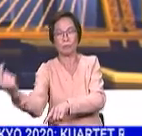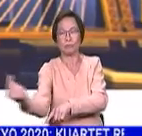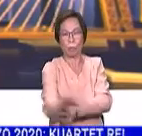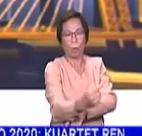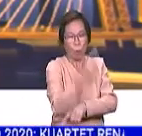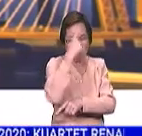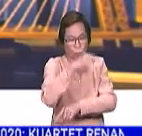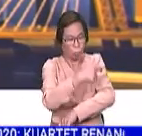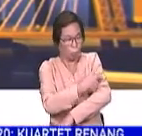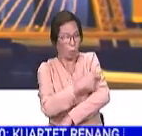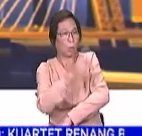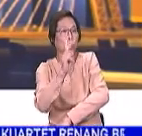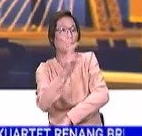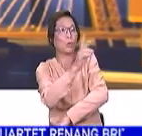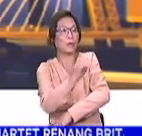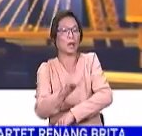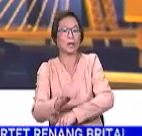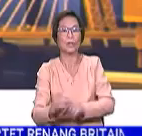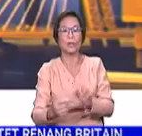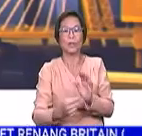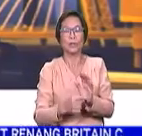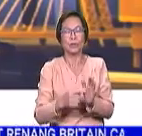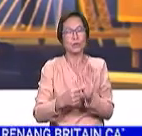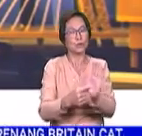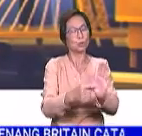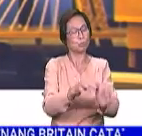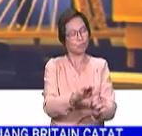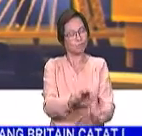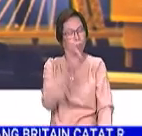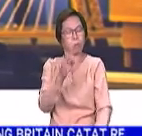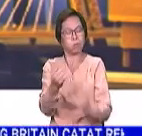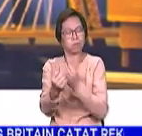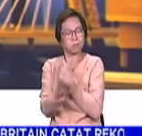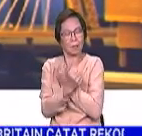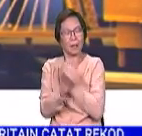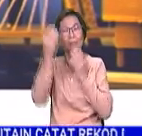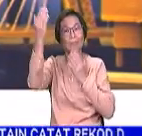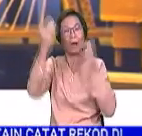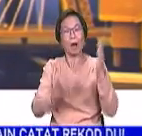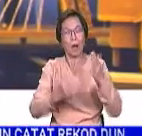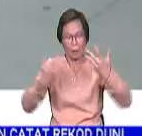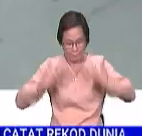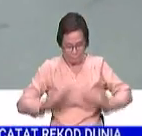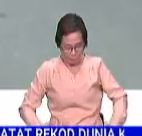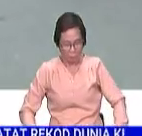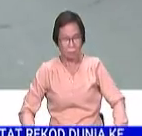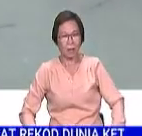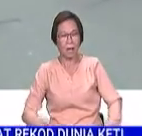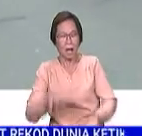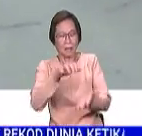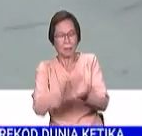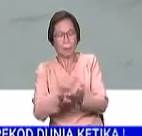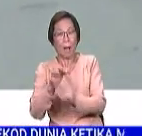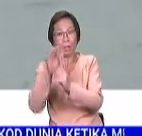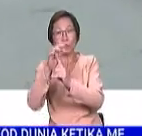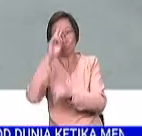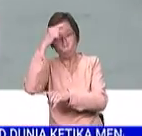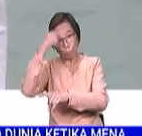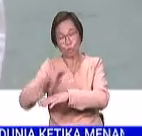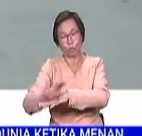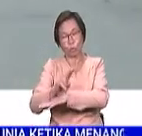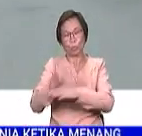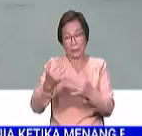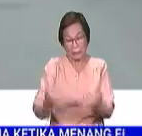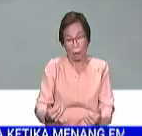jos kedua disamping menunjukkan Semangat cinta kanigara busanya ditempa khas untuk dipakai hari ini